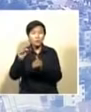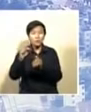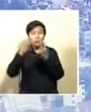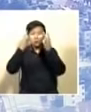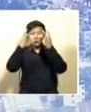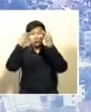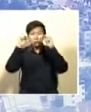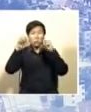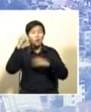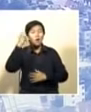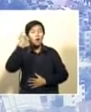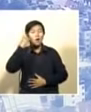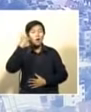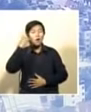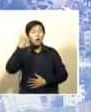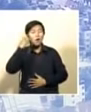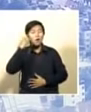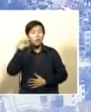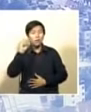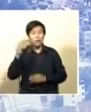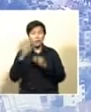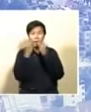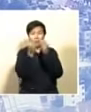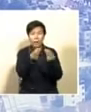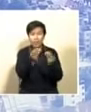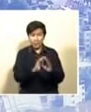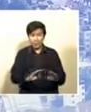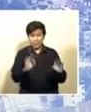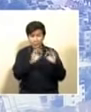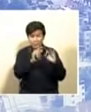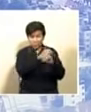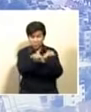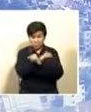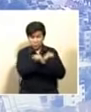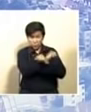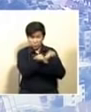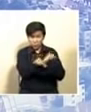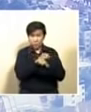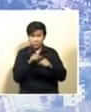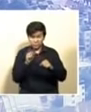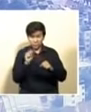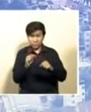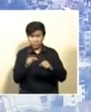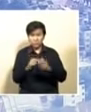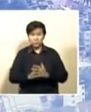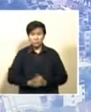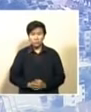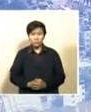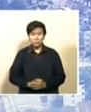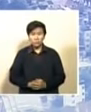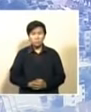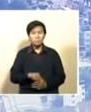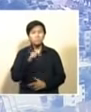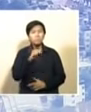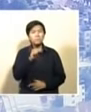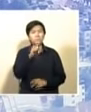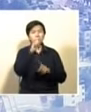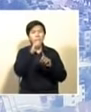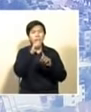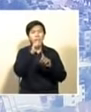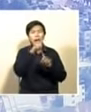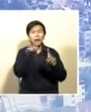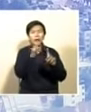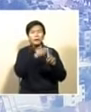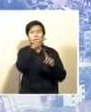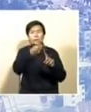ของทางด้านสเตทและก็เรื่องของโฮมควอรันทีนซึ่งท่านก็สนับสนุนในทุกๆเรื่องนะครับแล้วก็ยัง